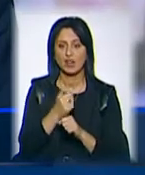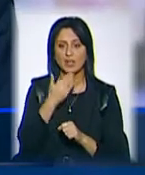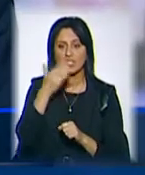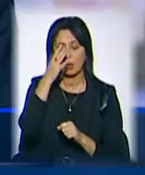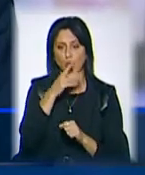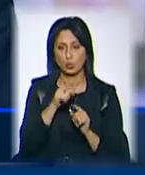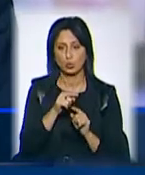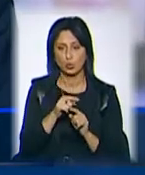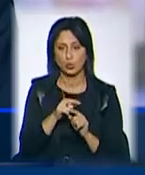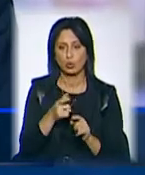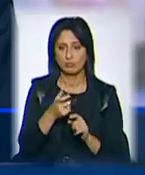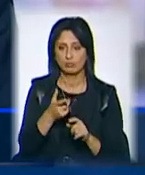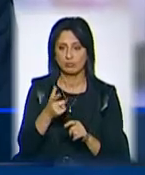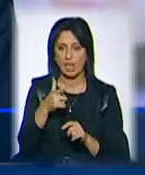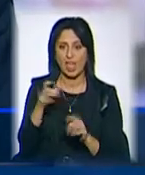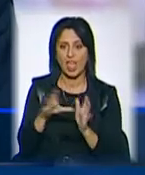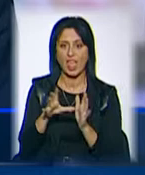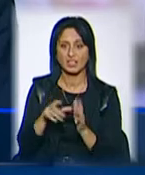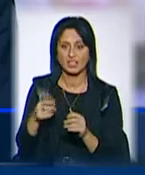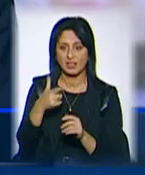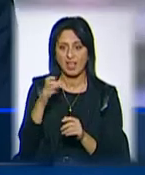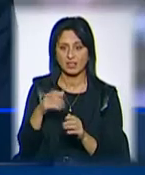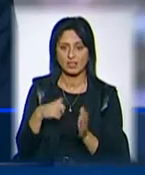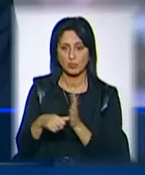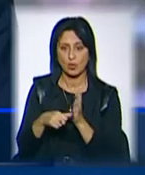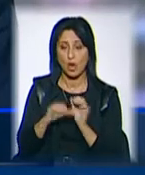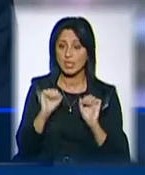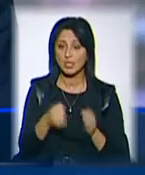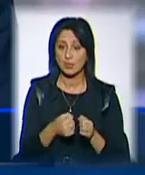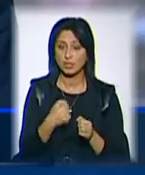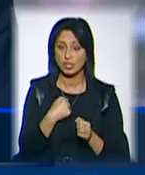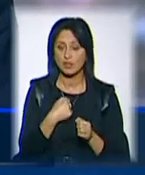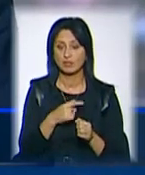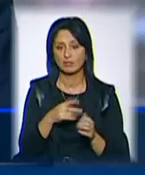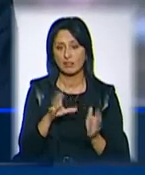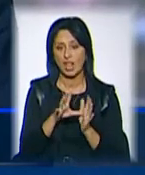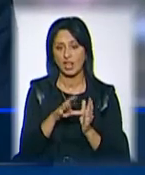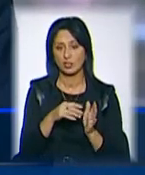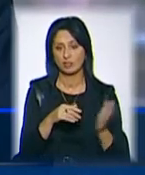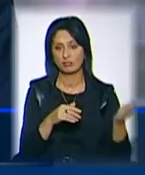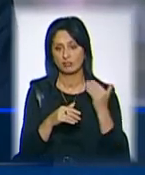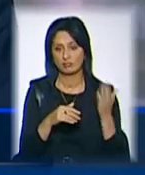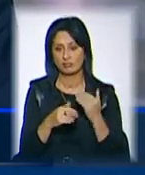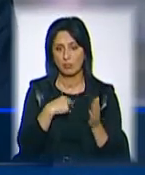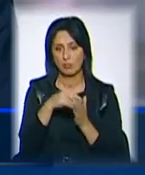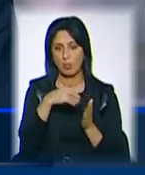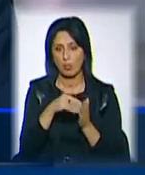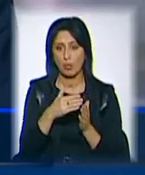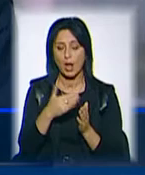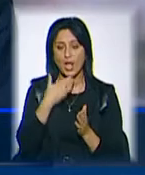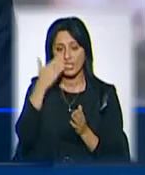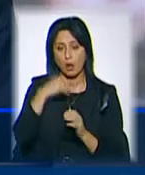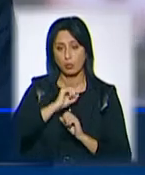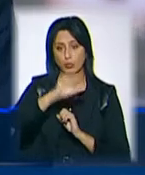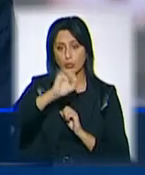ზაფხულის პერიოდში, ჭარბი ჰიდრორესურსებიდან გამომდინარე, ხოლო ზამთარში ჩვენ გვიწევს ელექტროენერგიის იმპორტი. და ზუსტად აი ამ